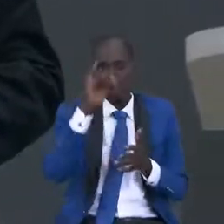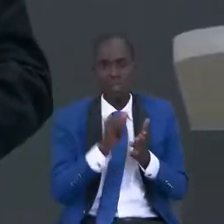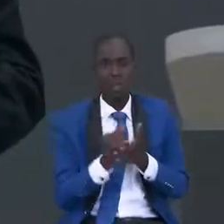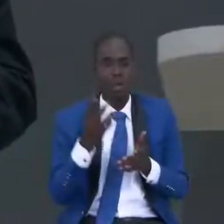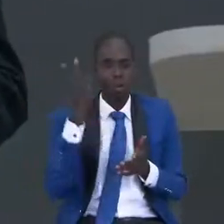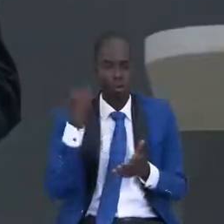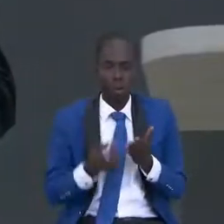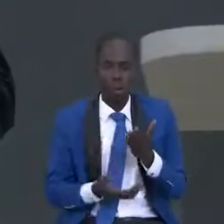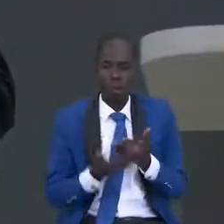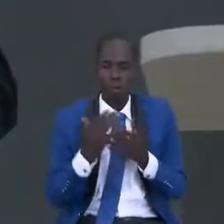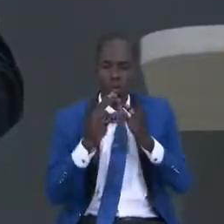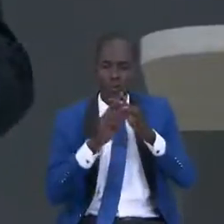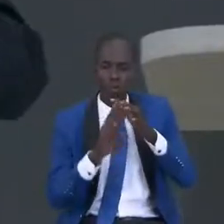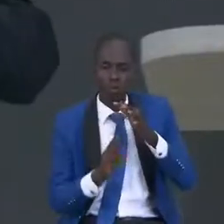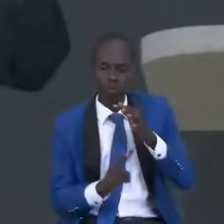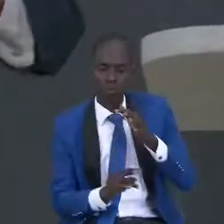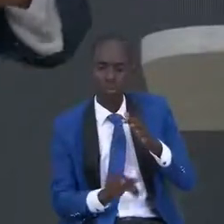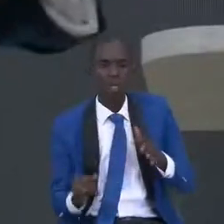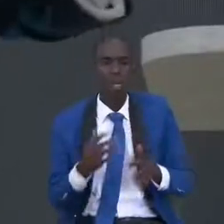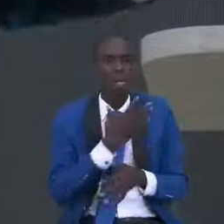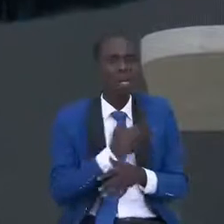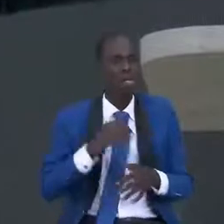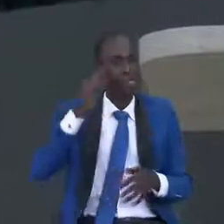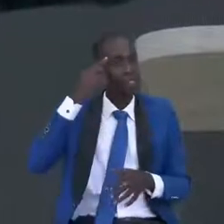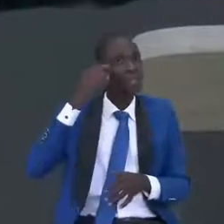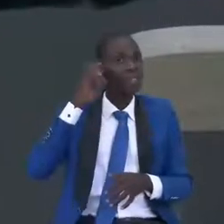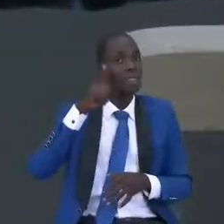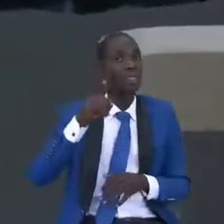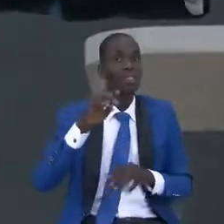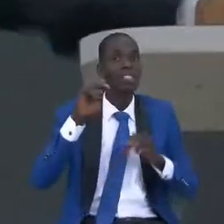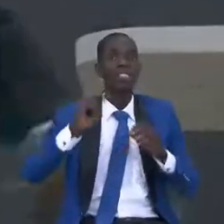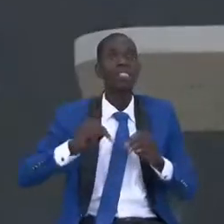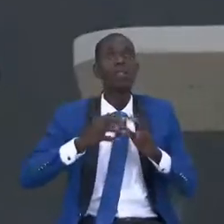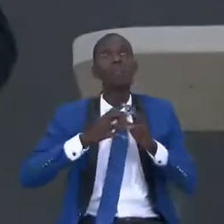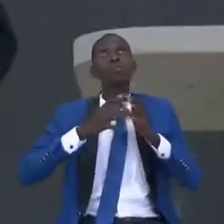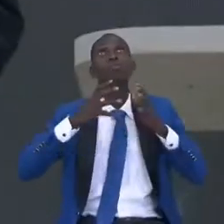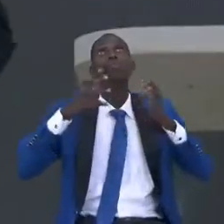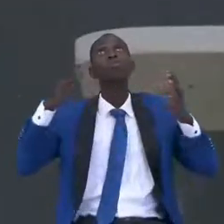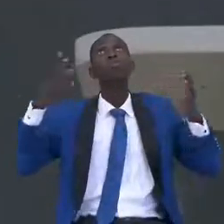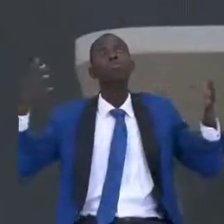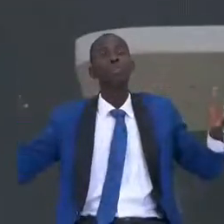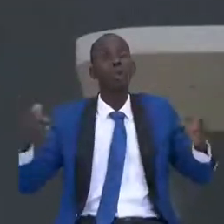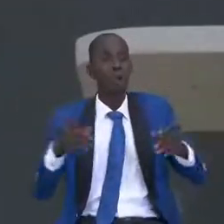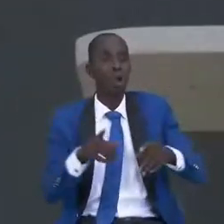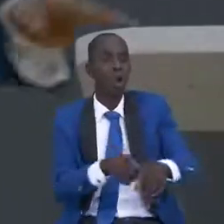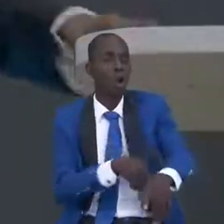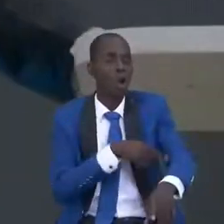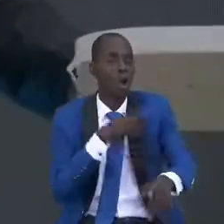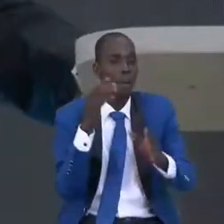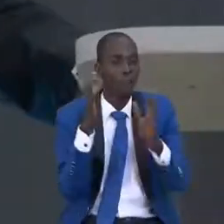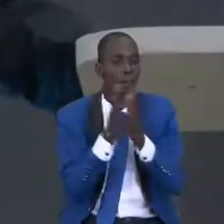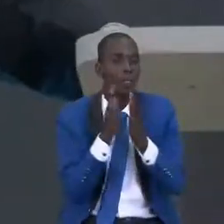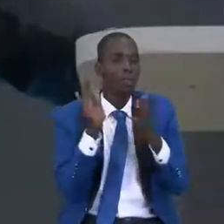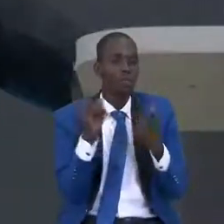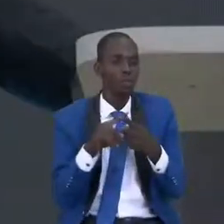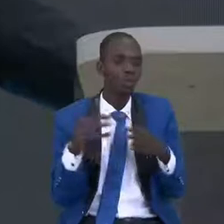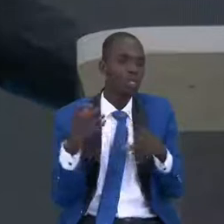vous allez penser qu'il avait besoin d'une prière longue pour s'en